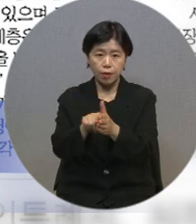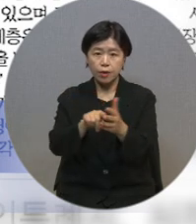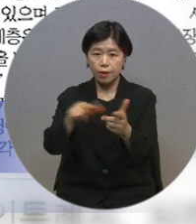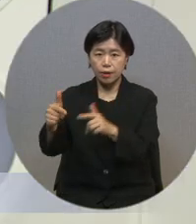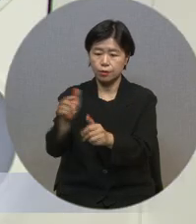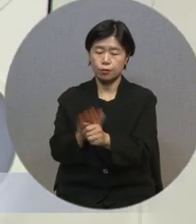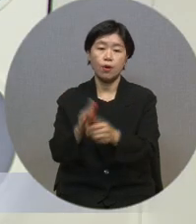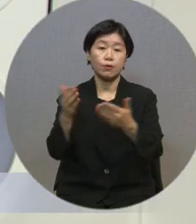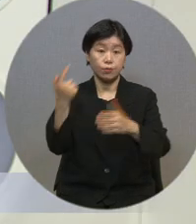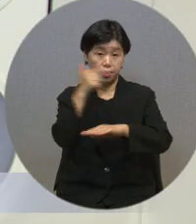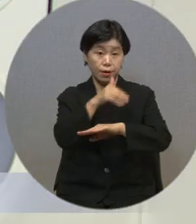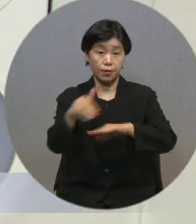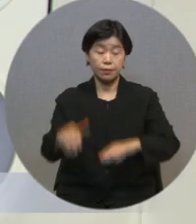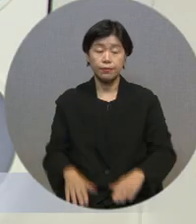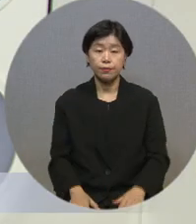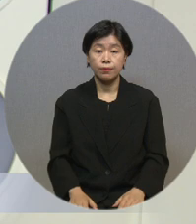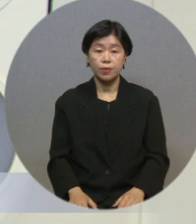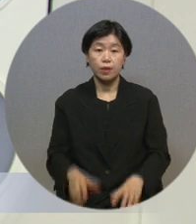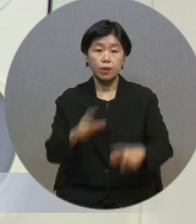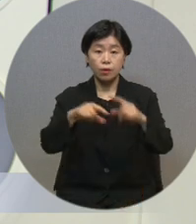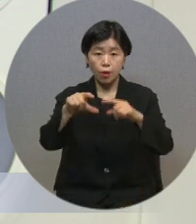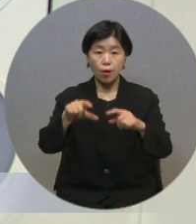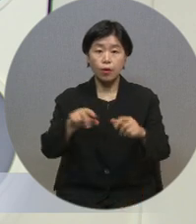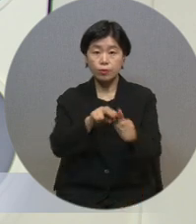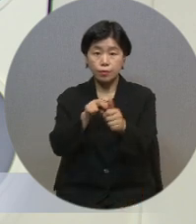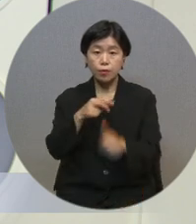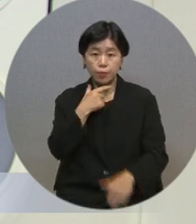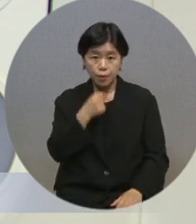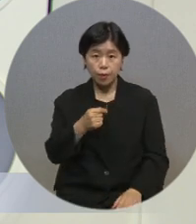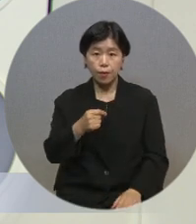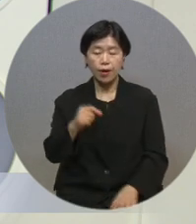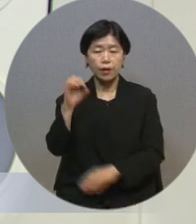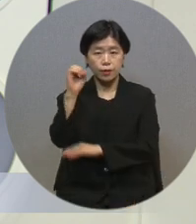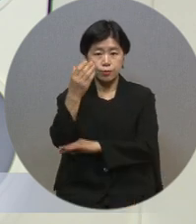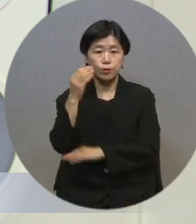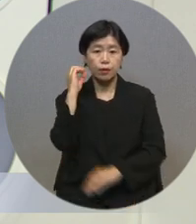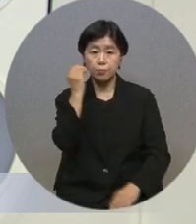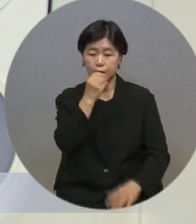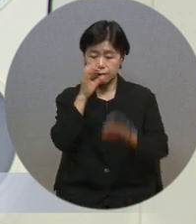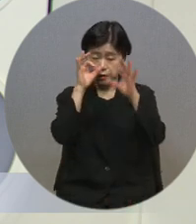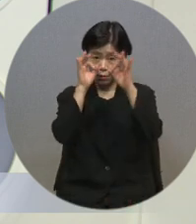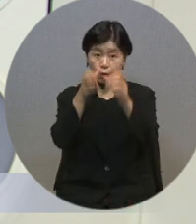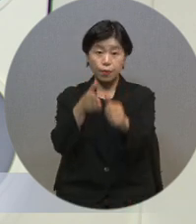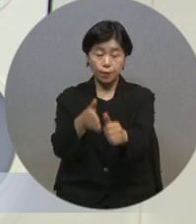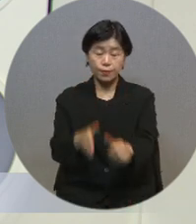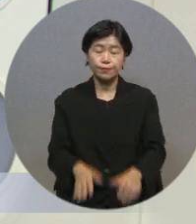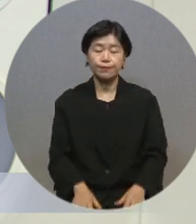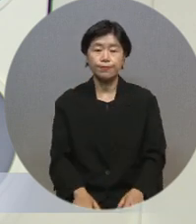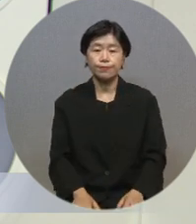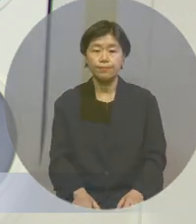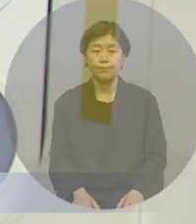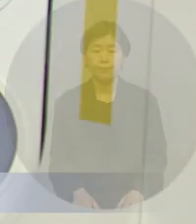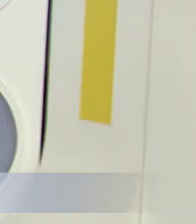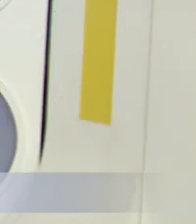예정이라고 말했습니다 더 자세한 뉴스는 장애인 신문과 웰페어 뉴스 홈페이지를 통해 확인할 수 있습니다